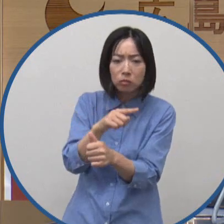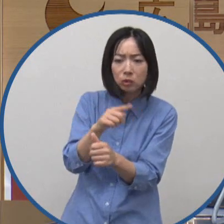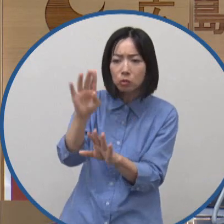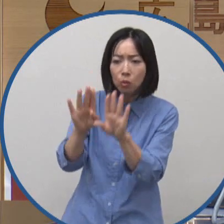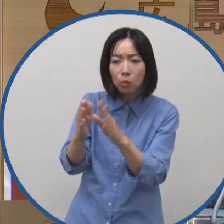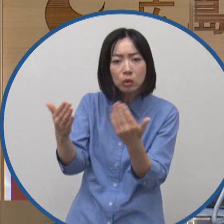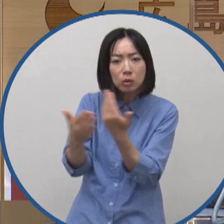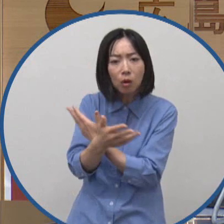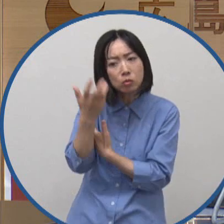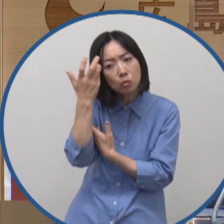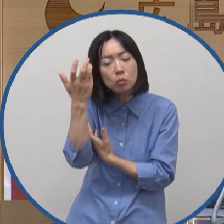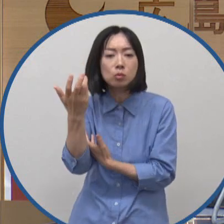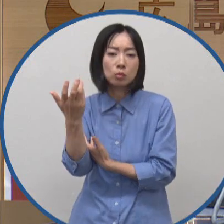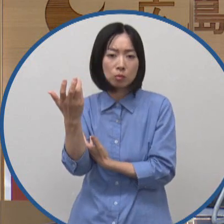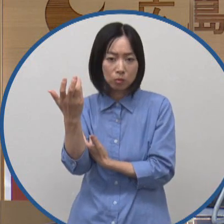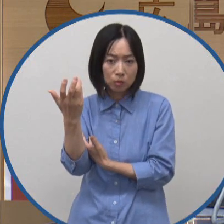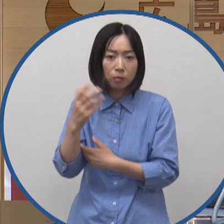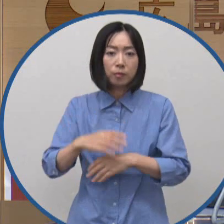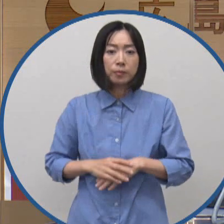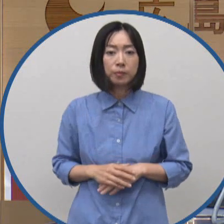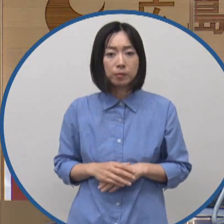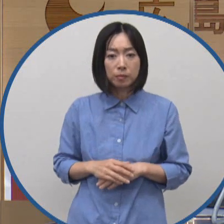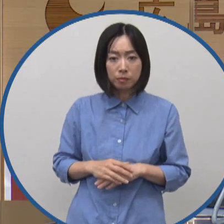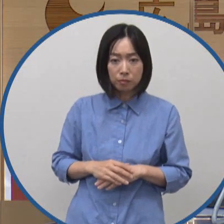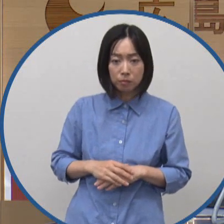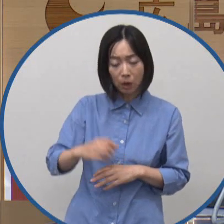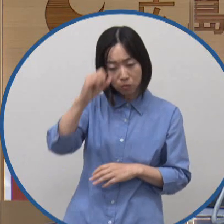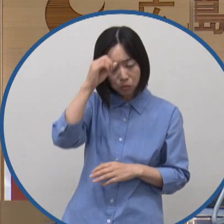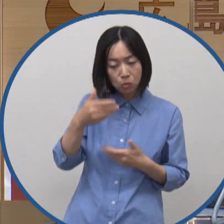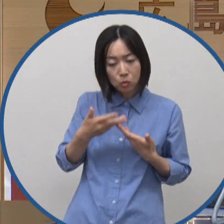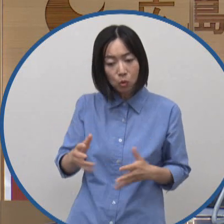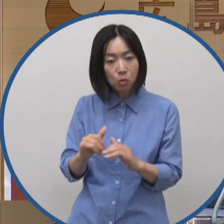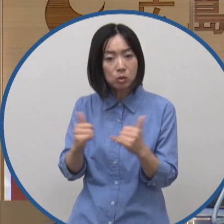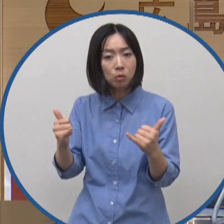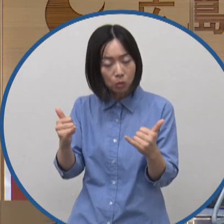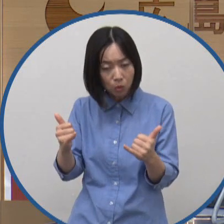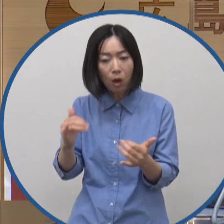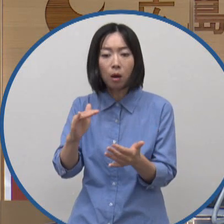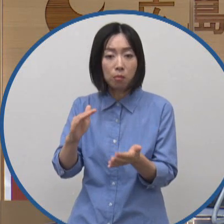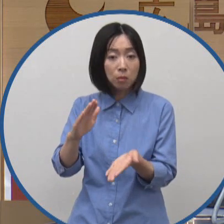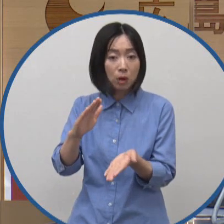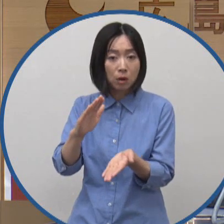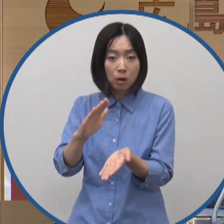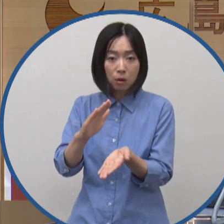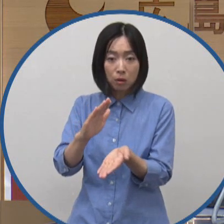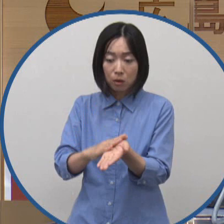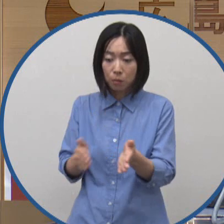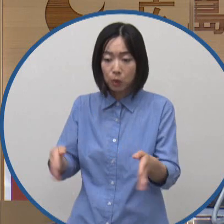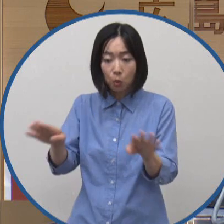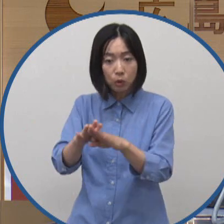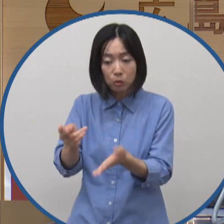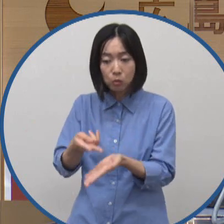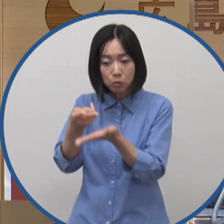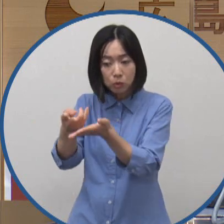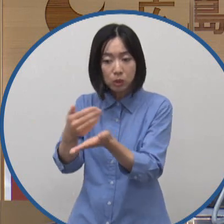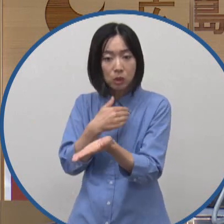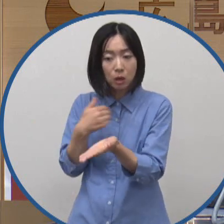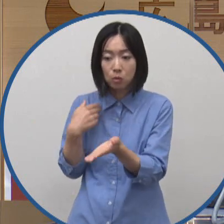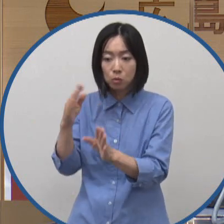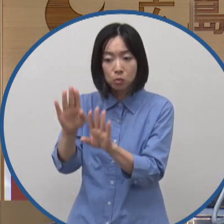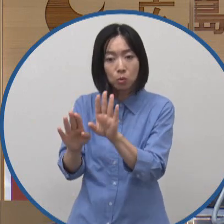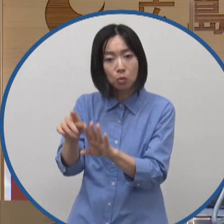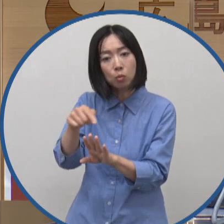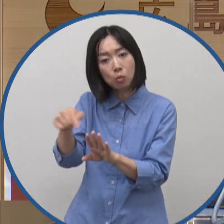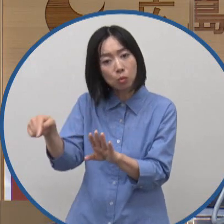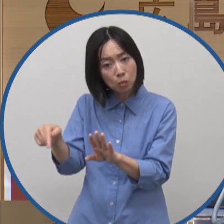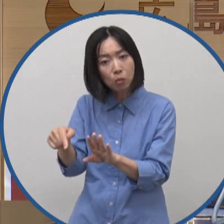います。重症者だとか病床の使用だとかというのは感染者が増えるに従